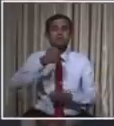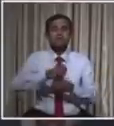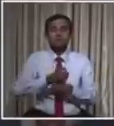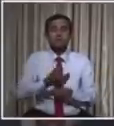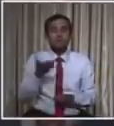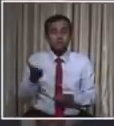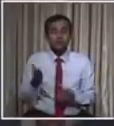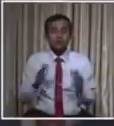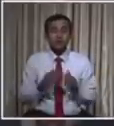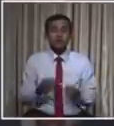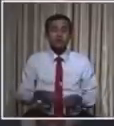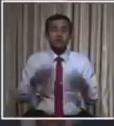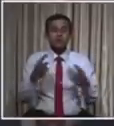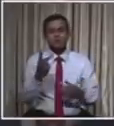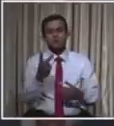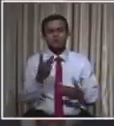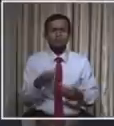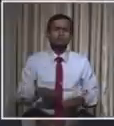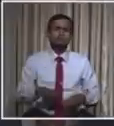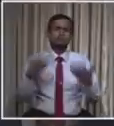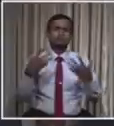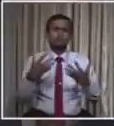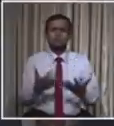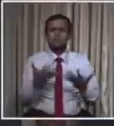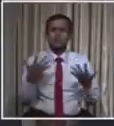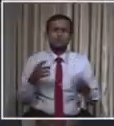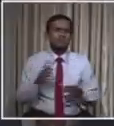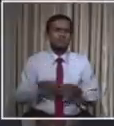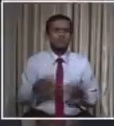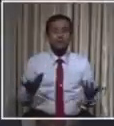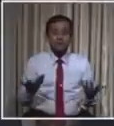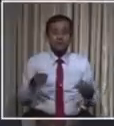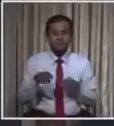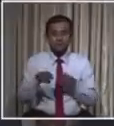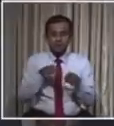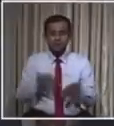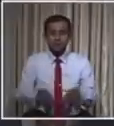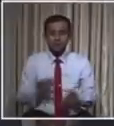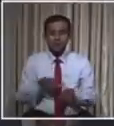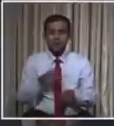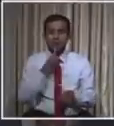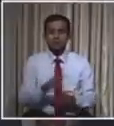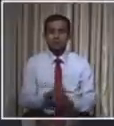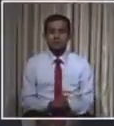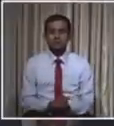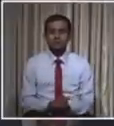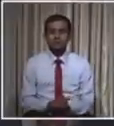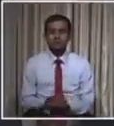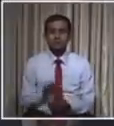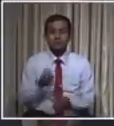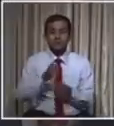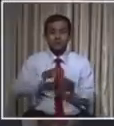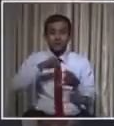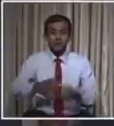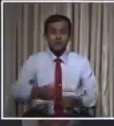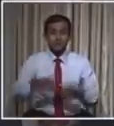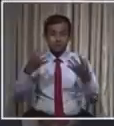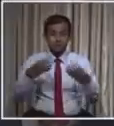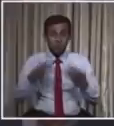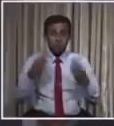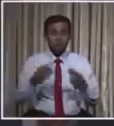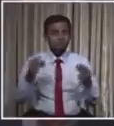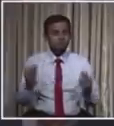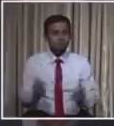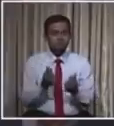මේ ගෙවල් වල බෝම්බයක් දෙකක් පුපුරනවා කියන එක මහ ලොකු ප්‍රශ්නයක් නෙවෙයි කියන එකත් මම මේ වෙලාවේ සඳහන් කරනවා මේ ගෑස් පිපිරීම් වලට